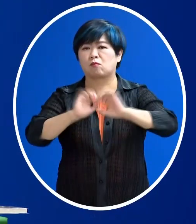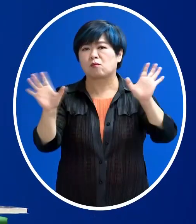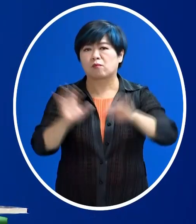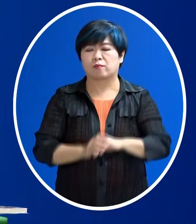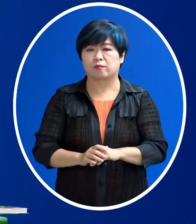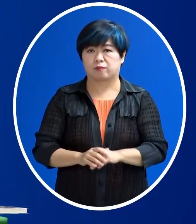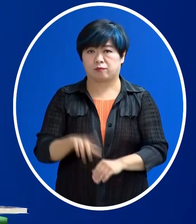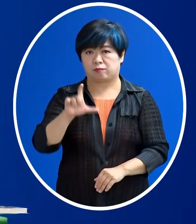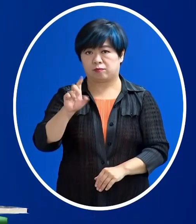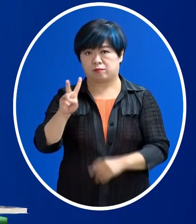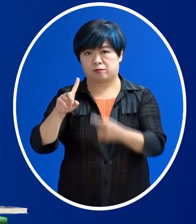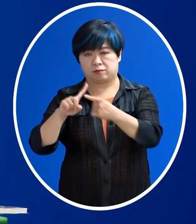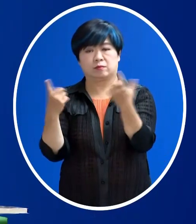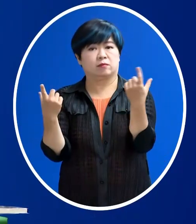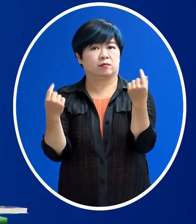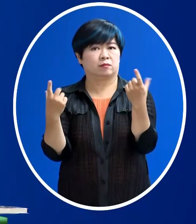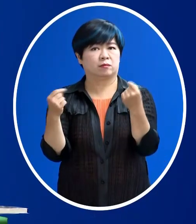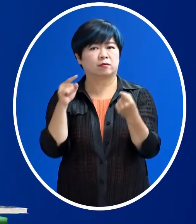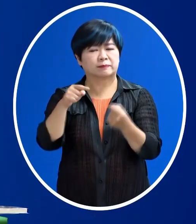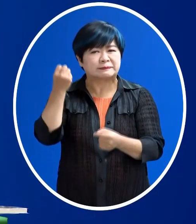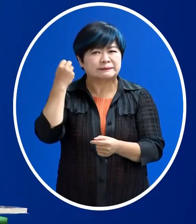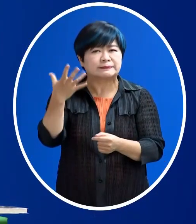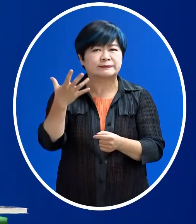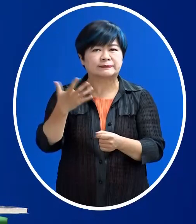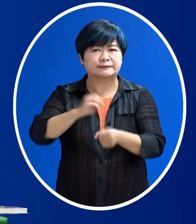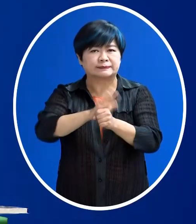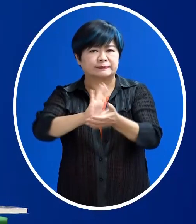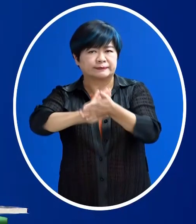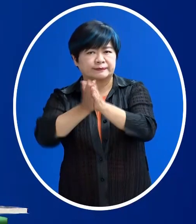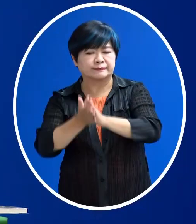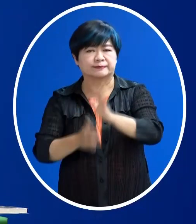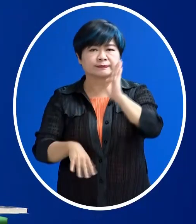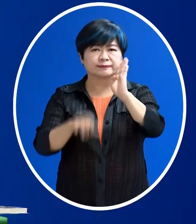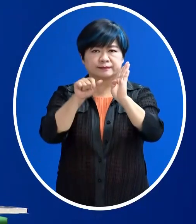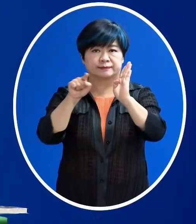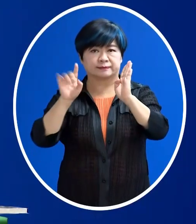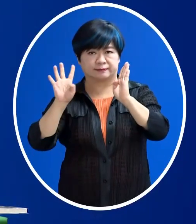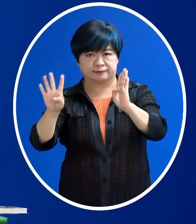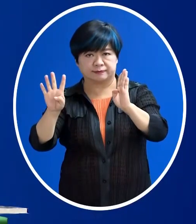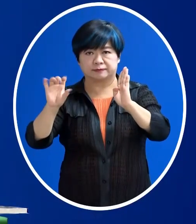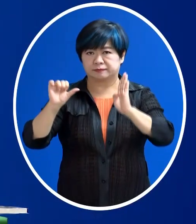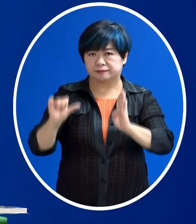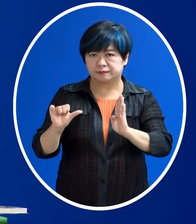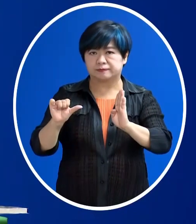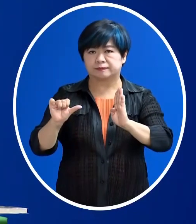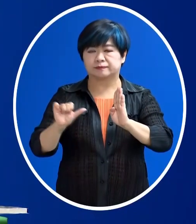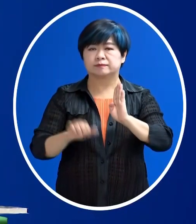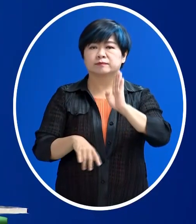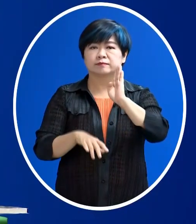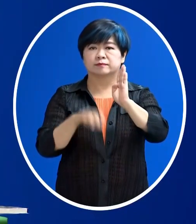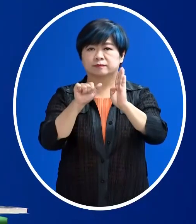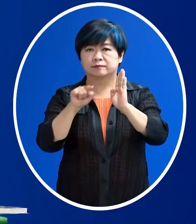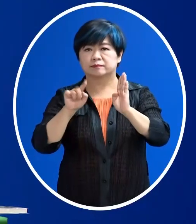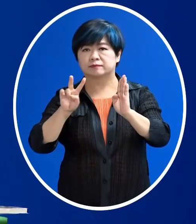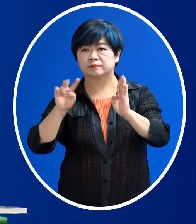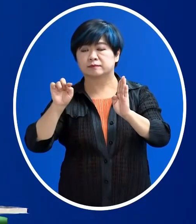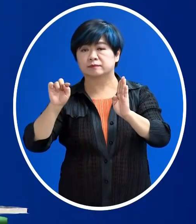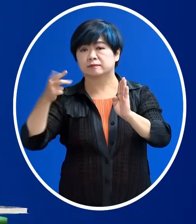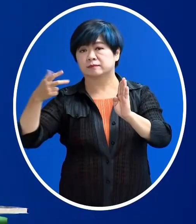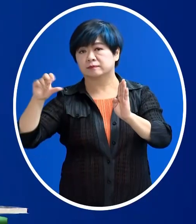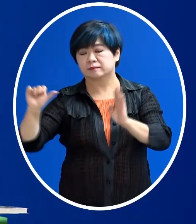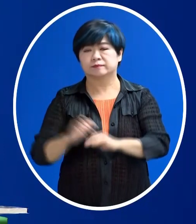中62例都是属于这个比较新兴的变异株，包括 BA.4、BA.5 跟 BA.2.75 哈。